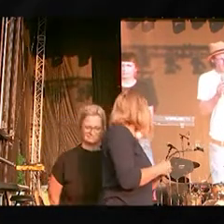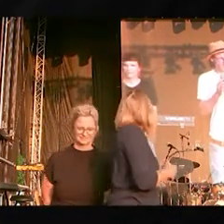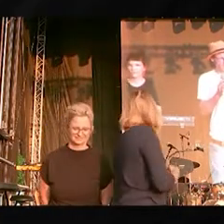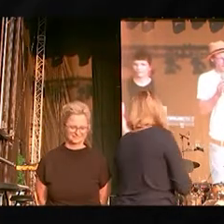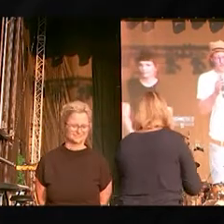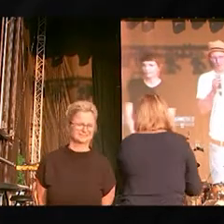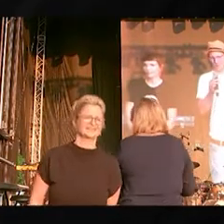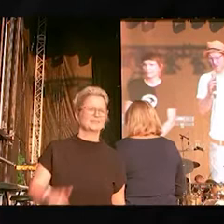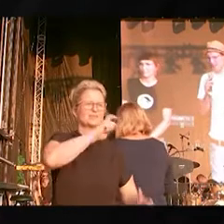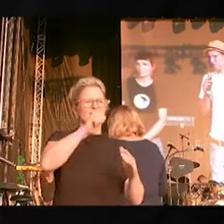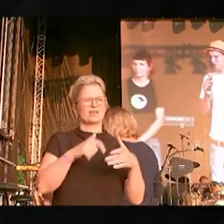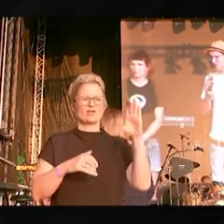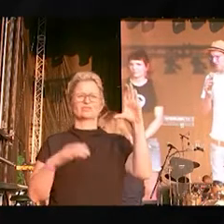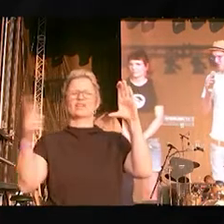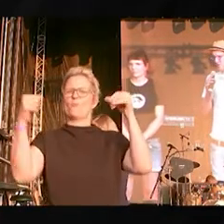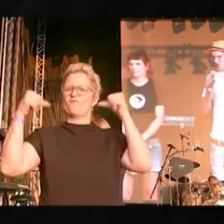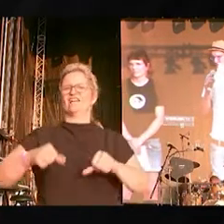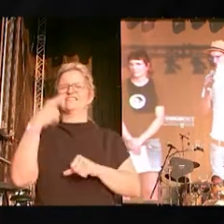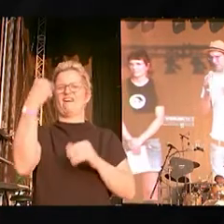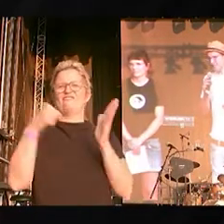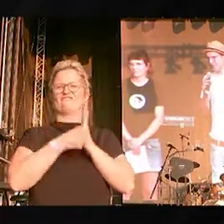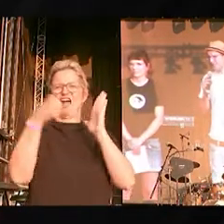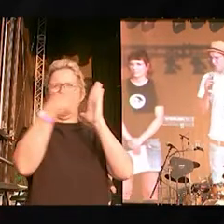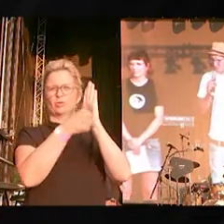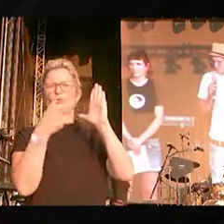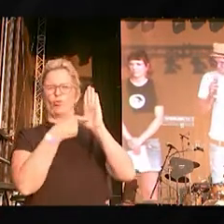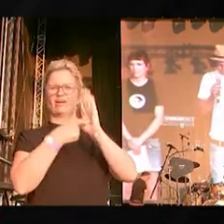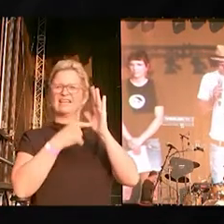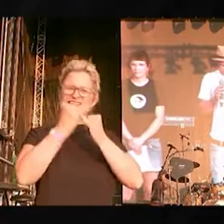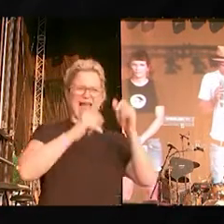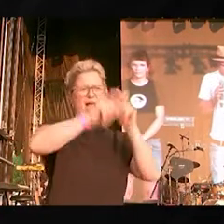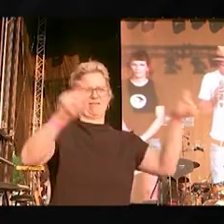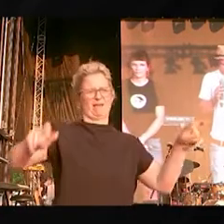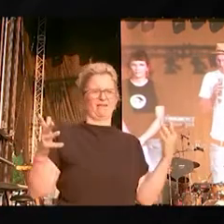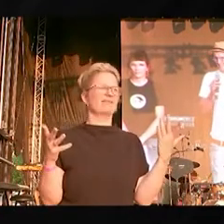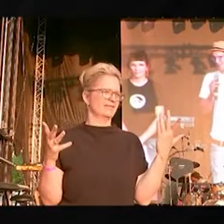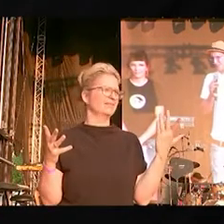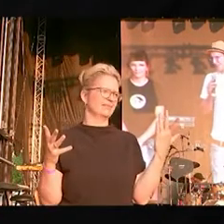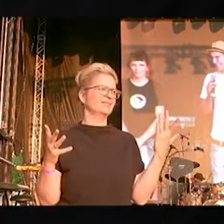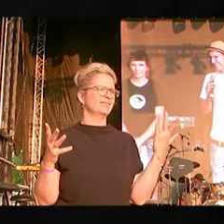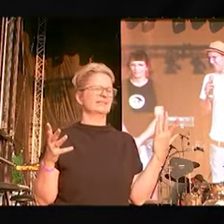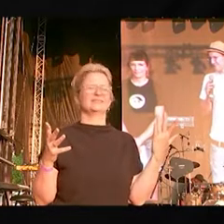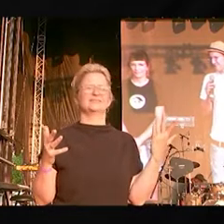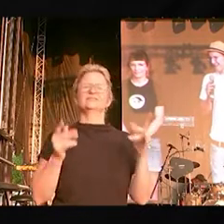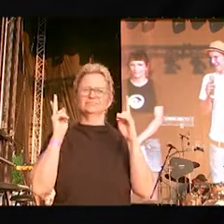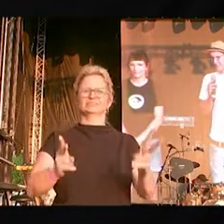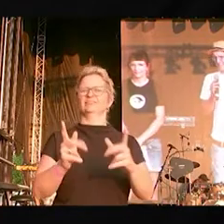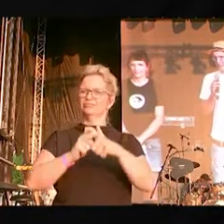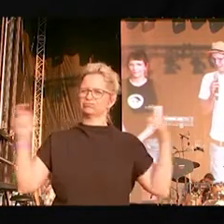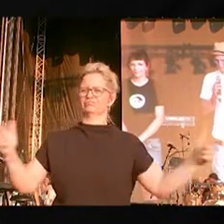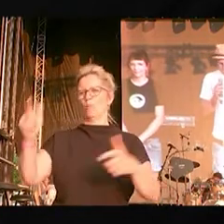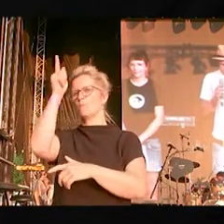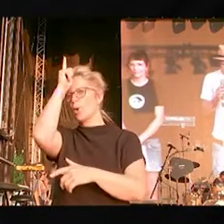Pflicht zu 2 Fingerabdrücken von jeder und jeden. Dazu noch riesige Polizei-